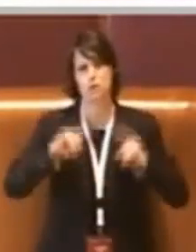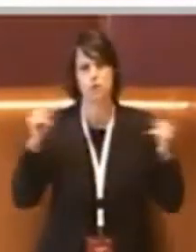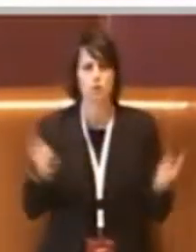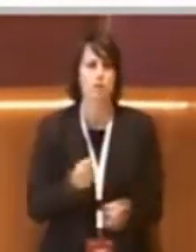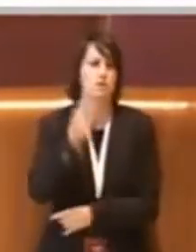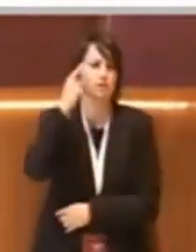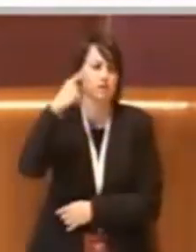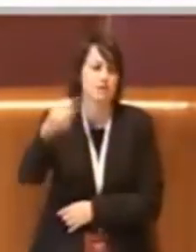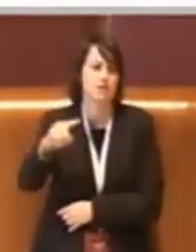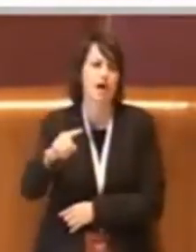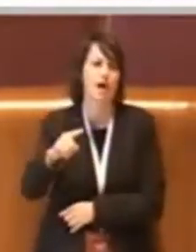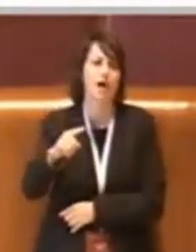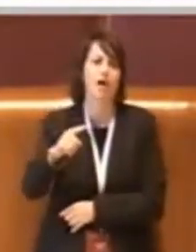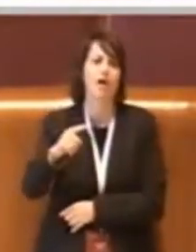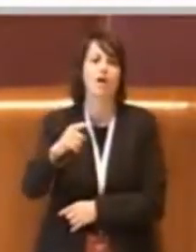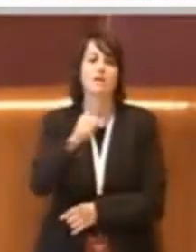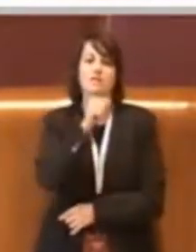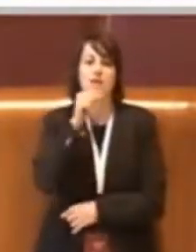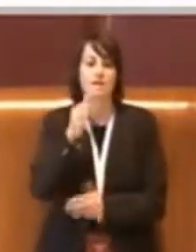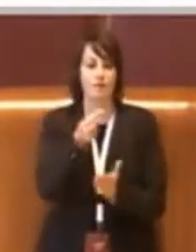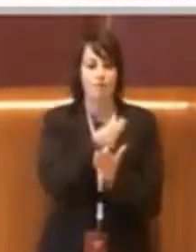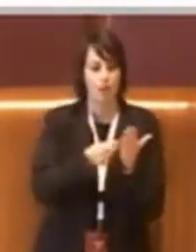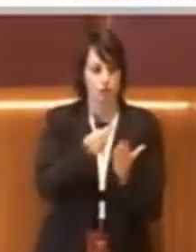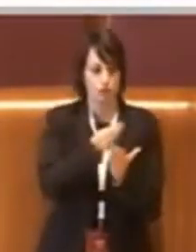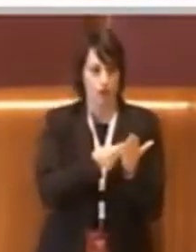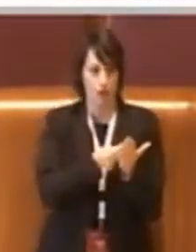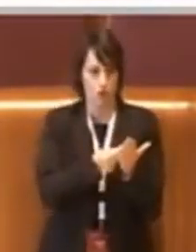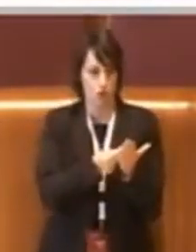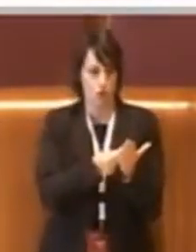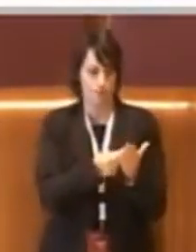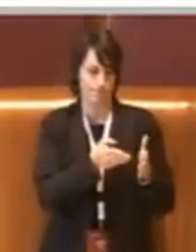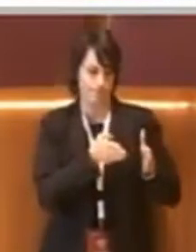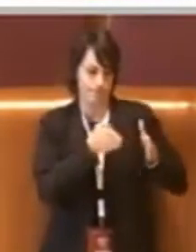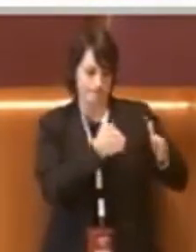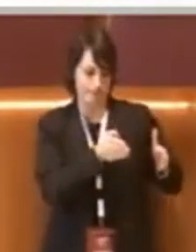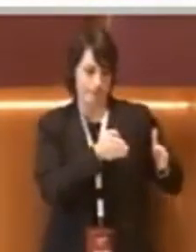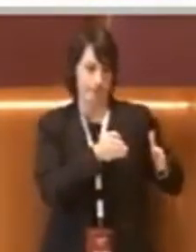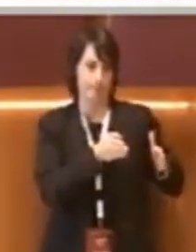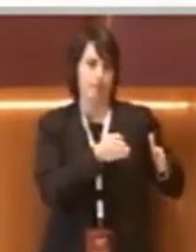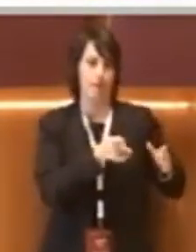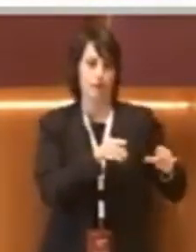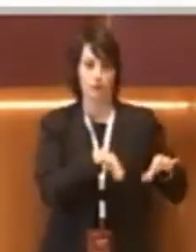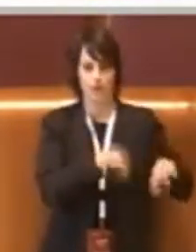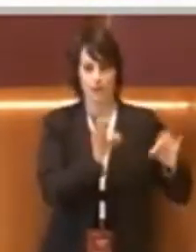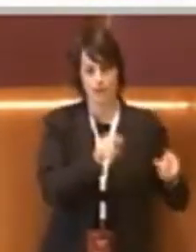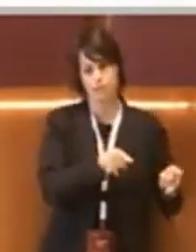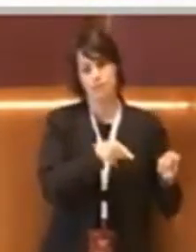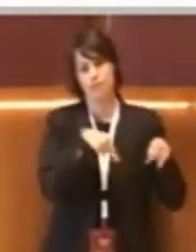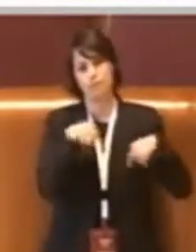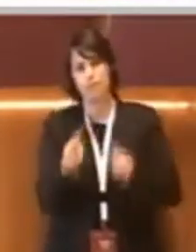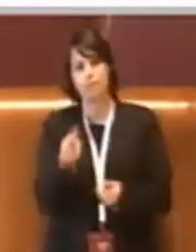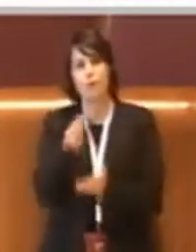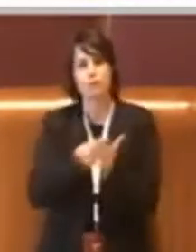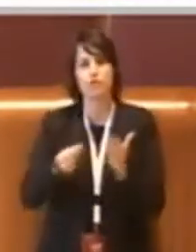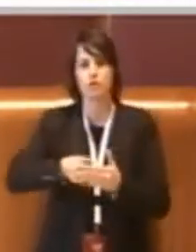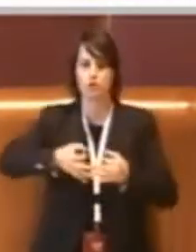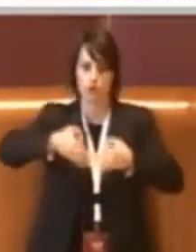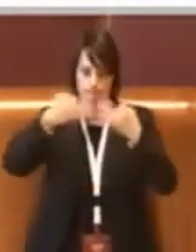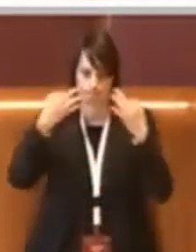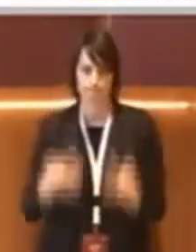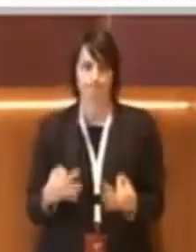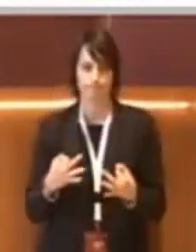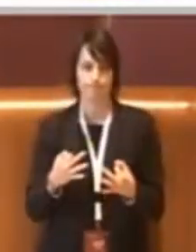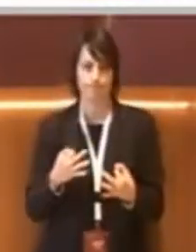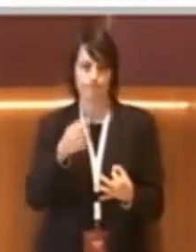progettazioni, prima definitiva e poi esecutiva, che a secondo degli importi poi assume tutta una strada